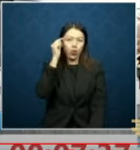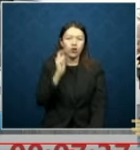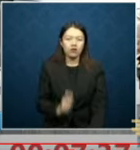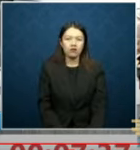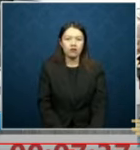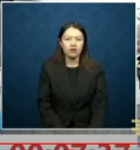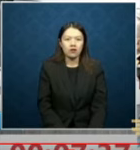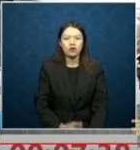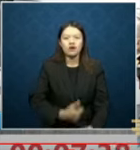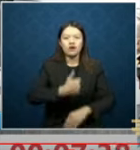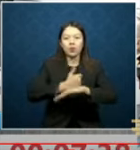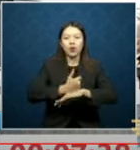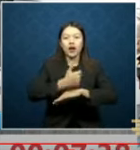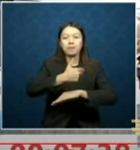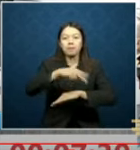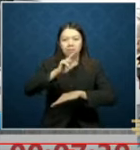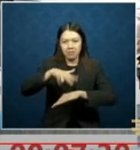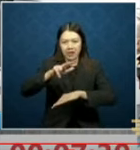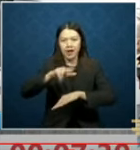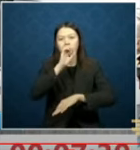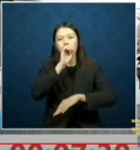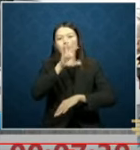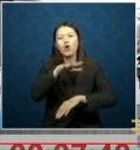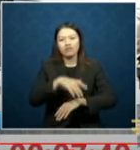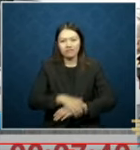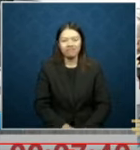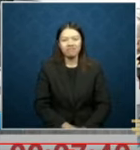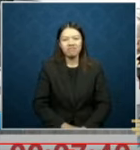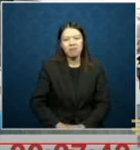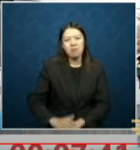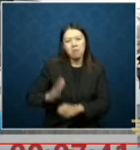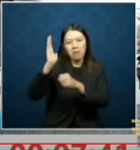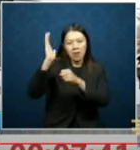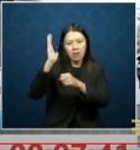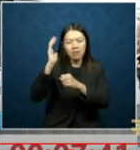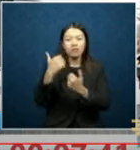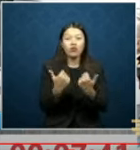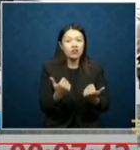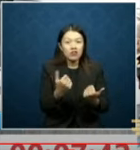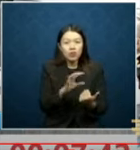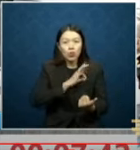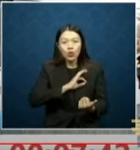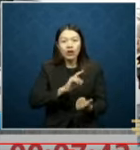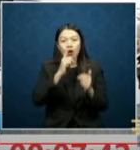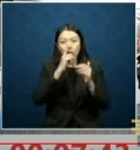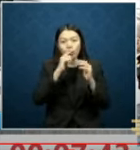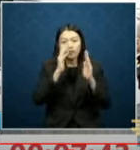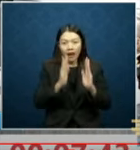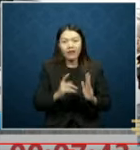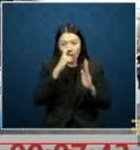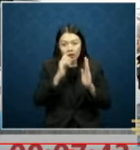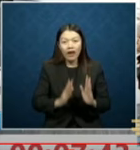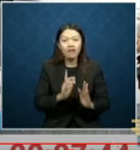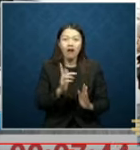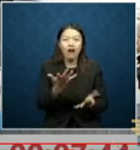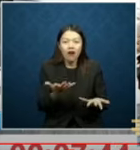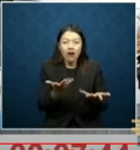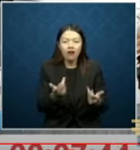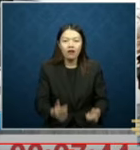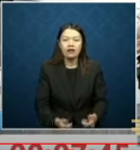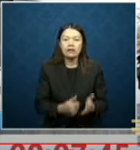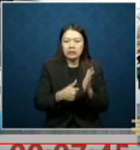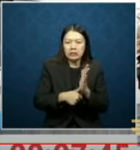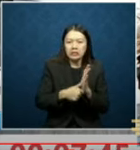ซึ่งท่านหัวหน้าพรรคเพื่อไทยท่านว่าไว้แล้วตอนนี้เป็นยังไงครับคนไทยเป็นอย่างไรบ้างนี่ครัว